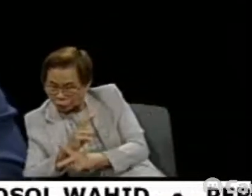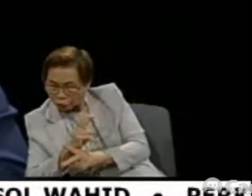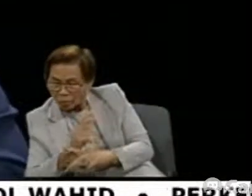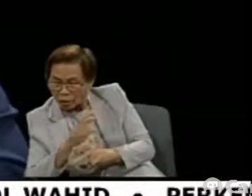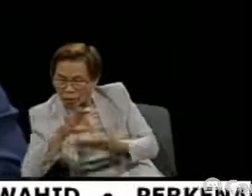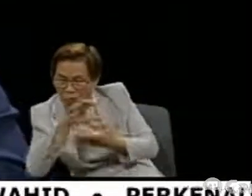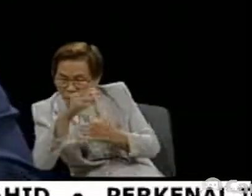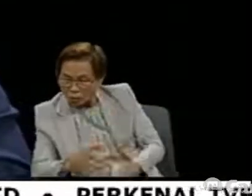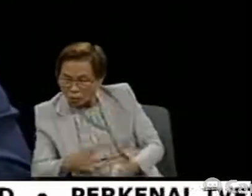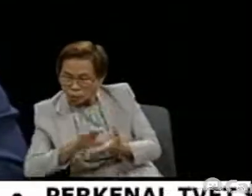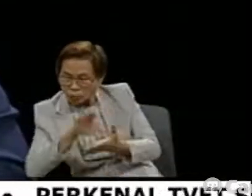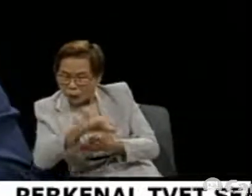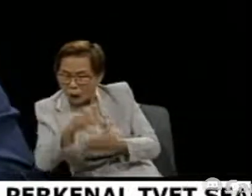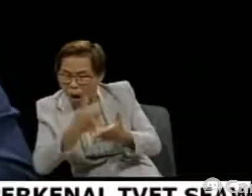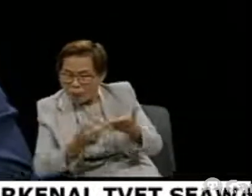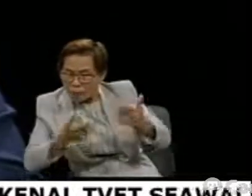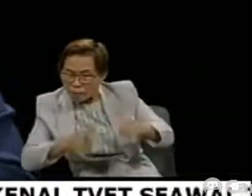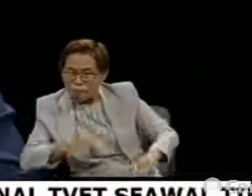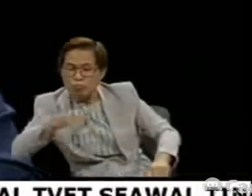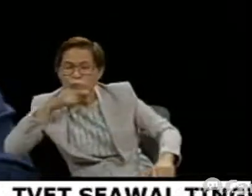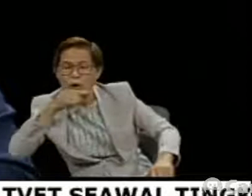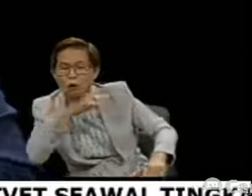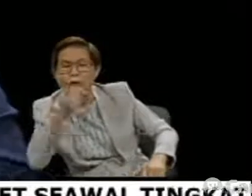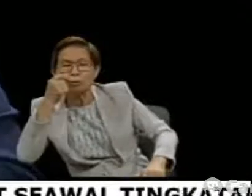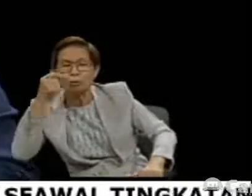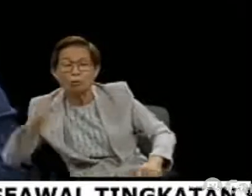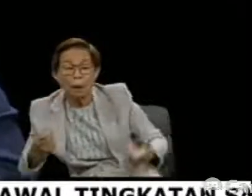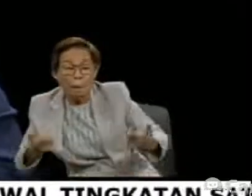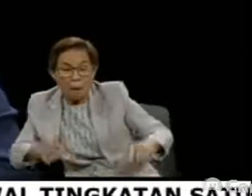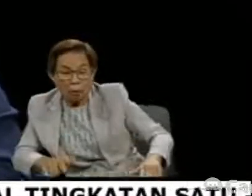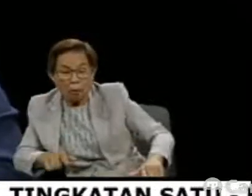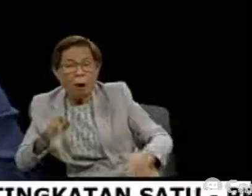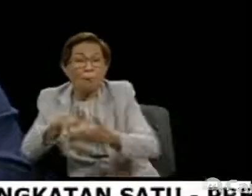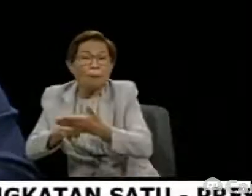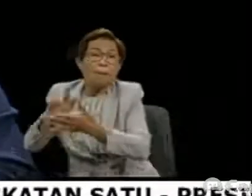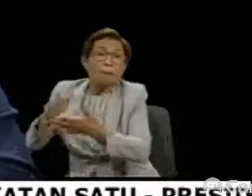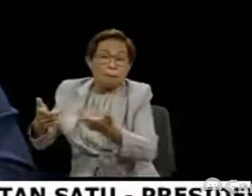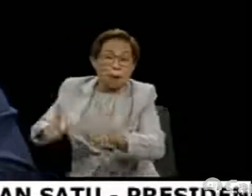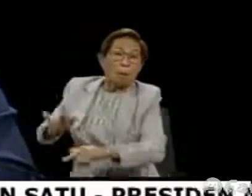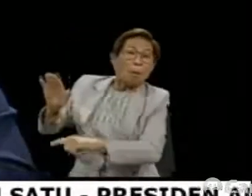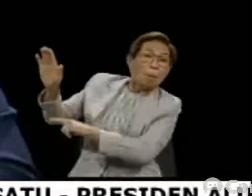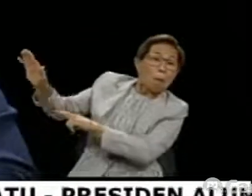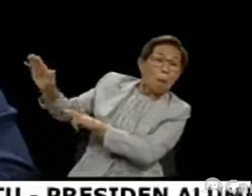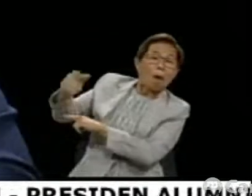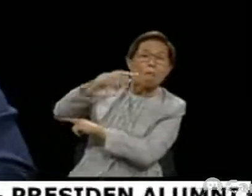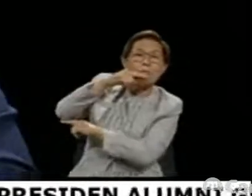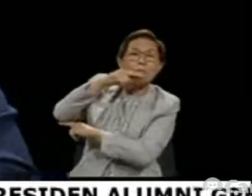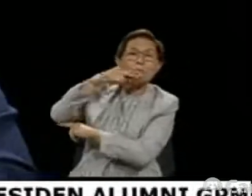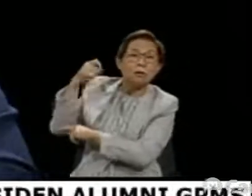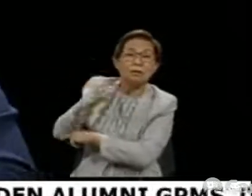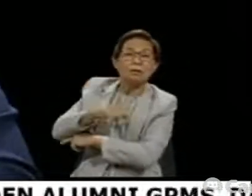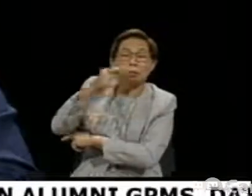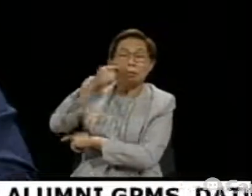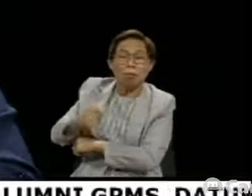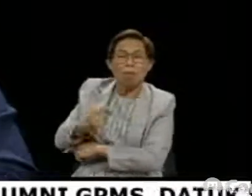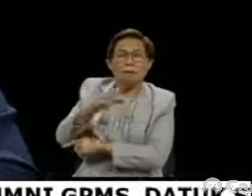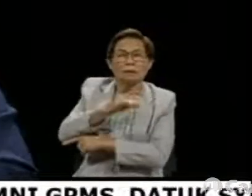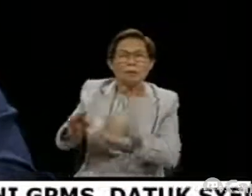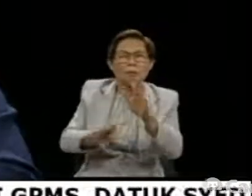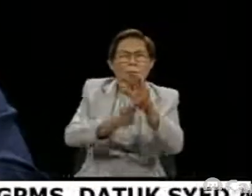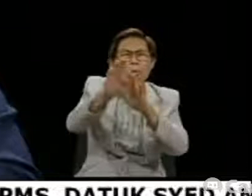apa yang berlaku di Rusia dana yuk Rin risiko disana dan juga pertumbuhan Global yang menjadi